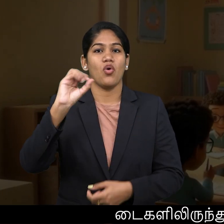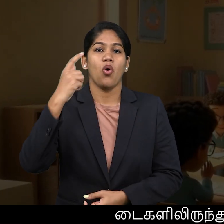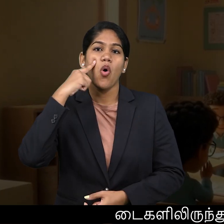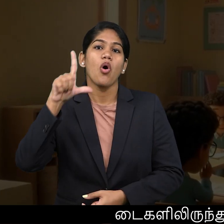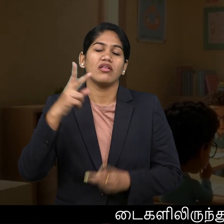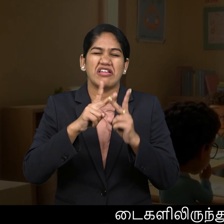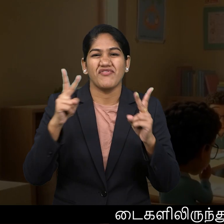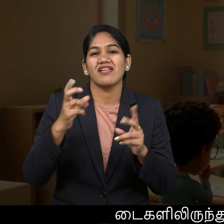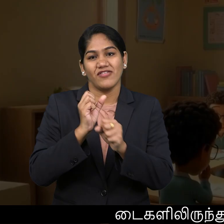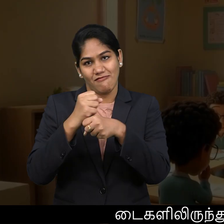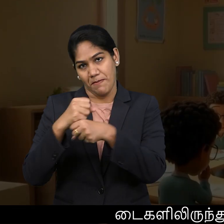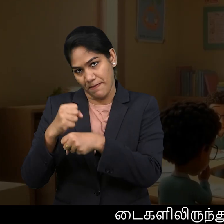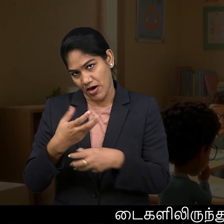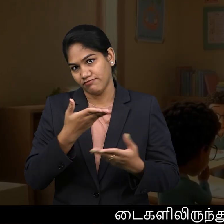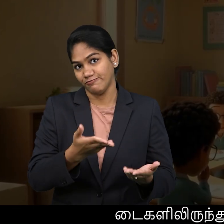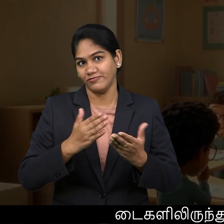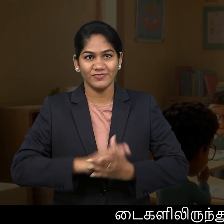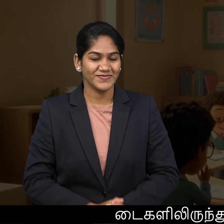கொட்டைகளிலிருந்து தயாரிக்கப்படுகின்றன.